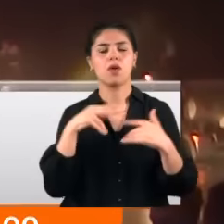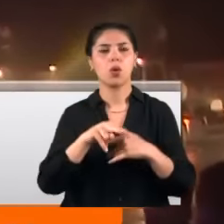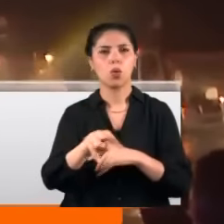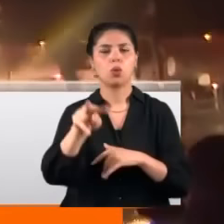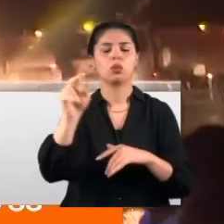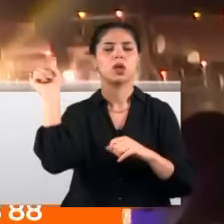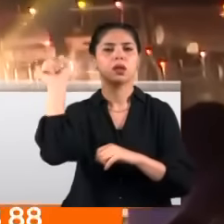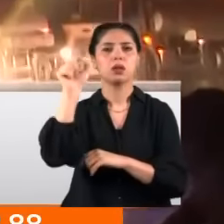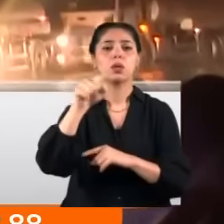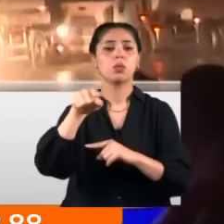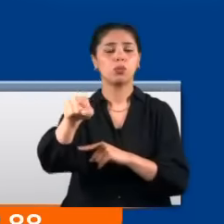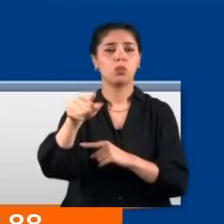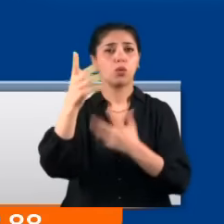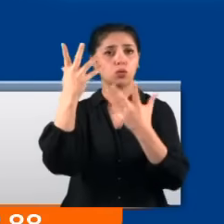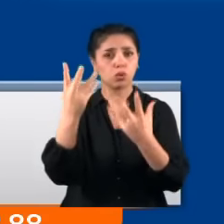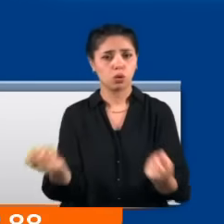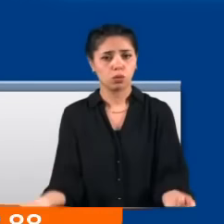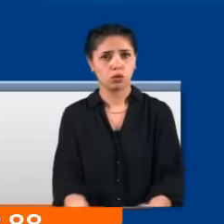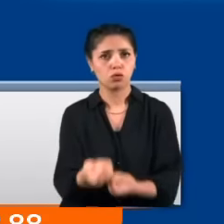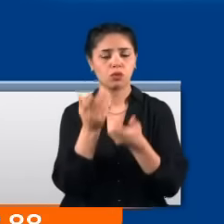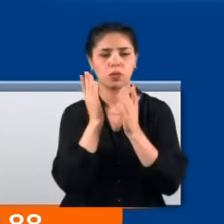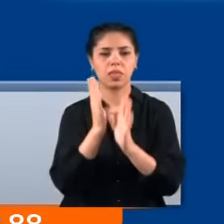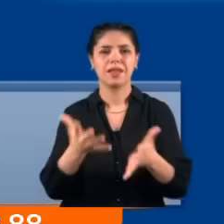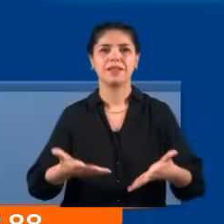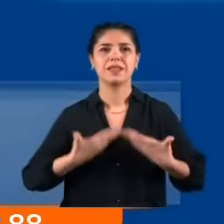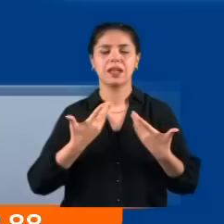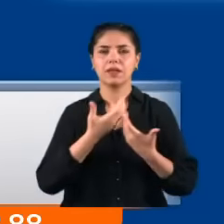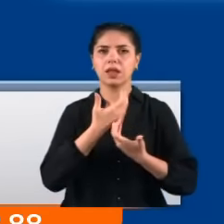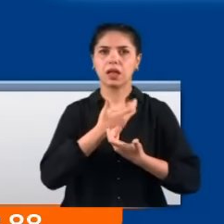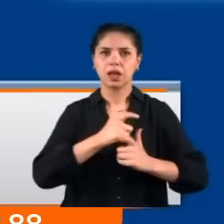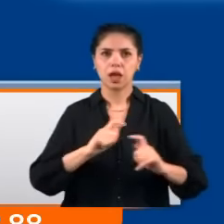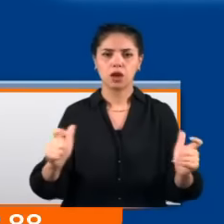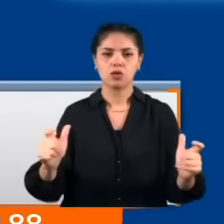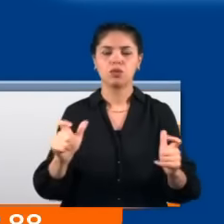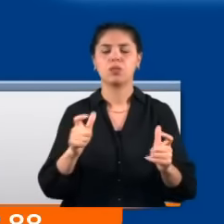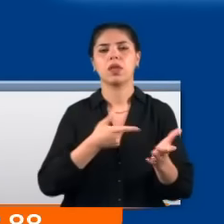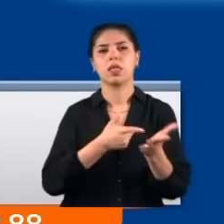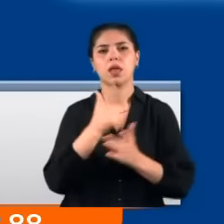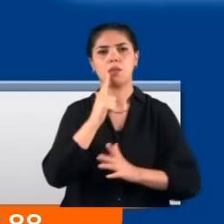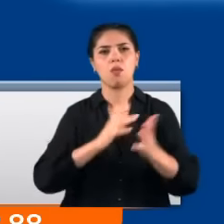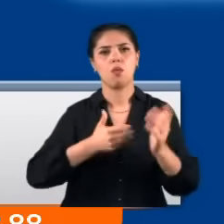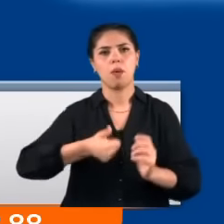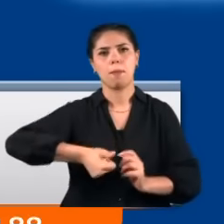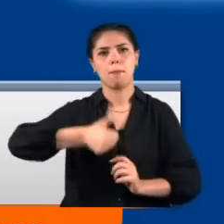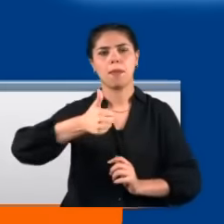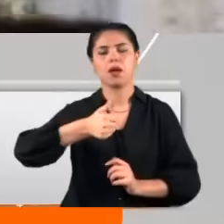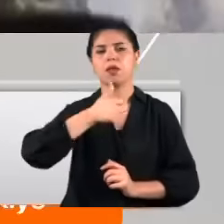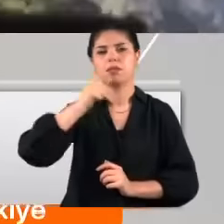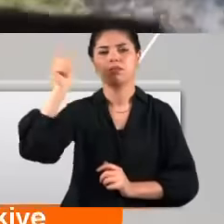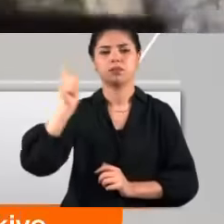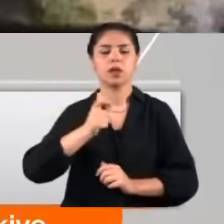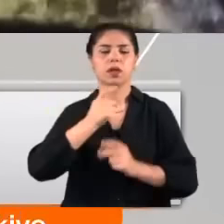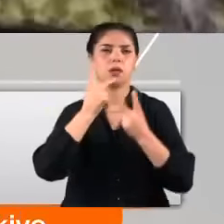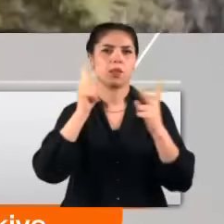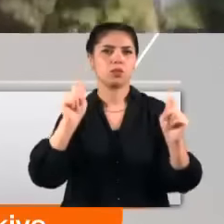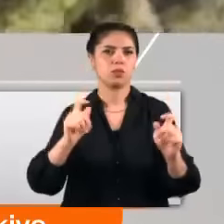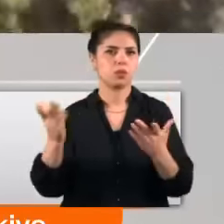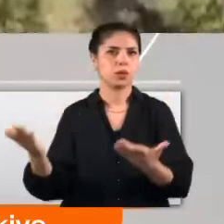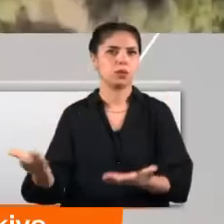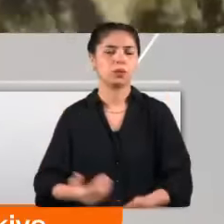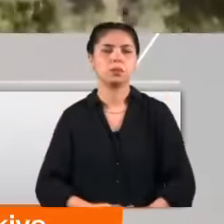amansızdı. Sabahın ilk ışıklarına dek sürdü. Sevindiren gelişmeyi Tarım ve Orman Bakanı İbrahim Yumaklı duyurdu. Bu yangınların